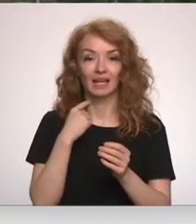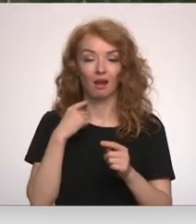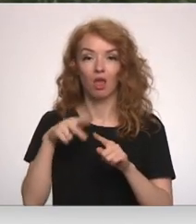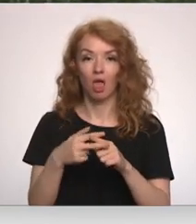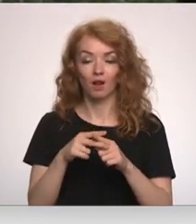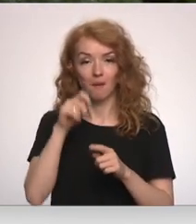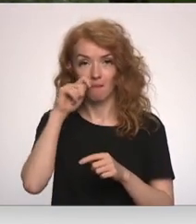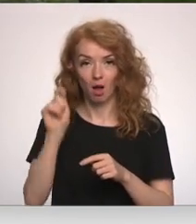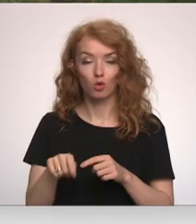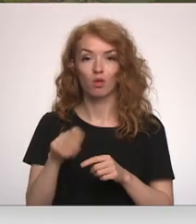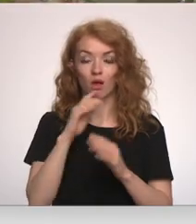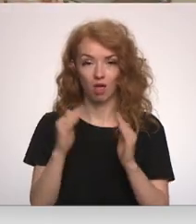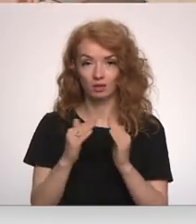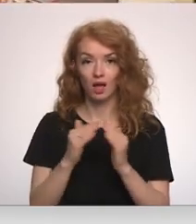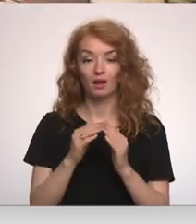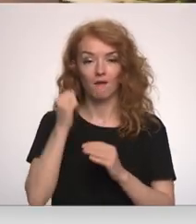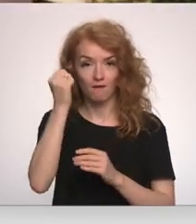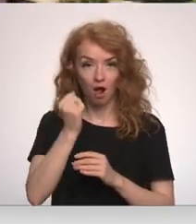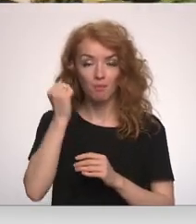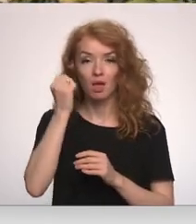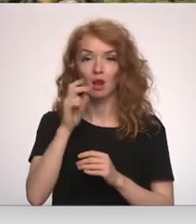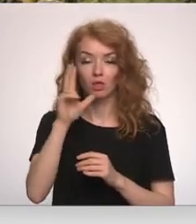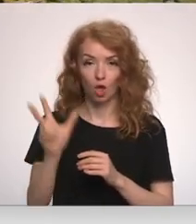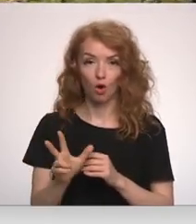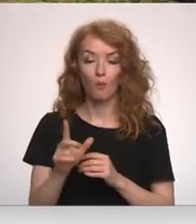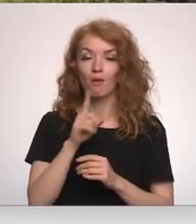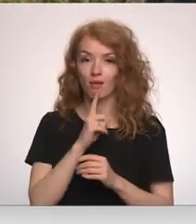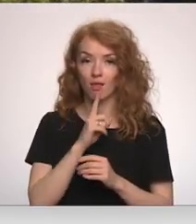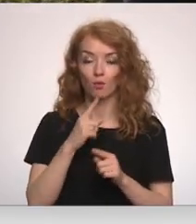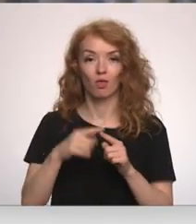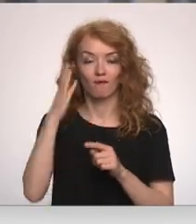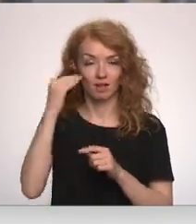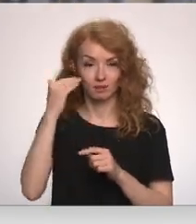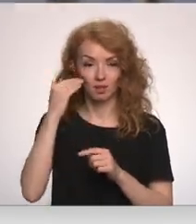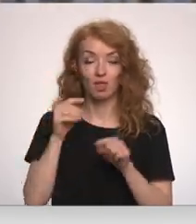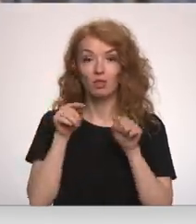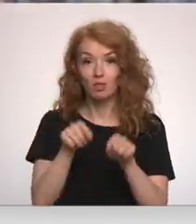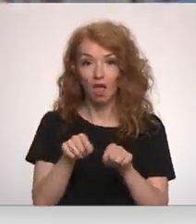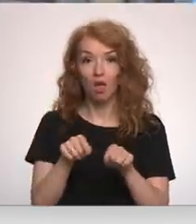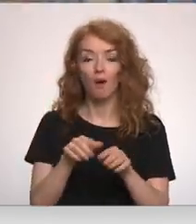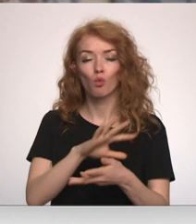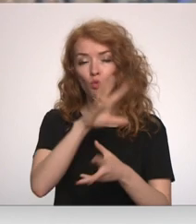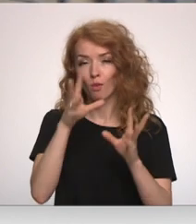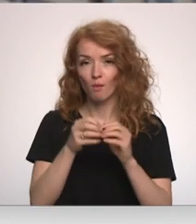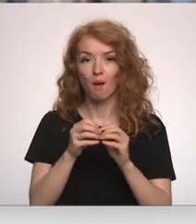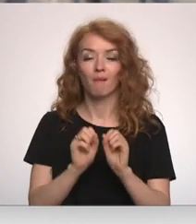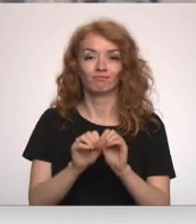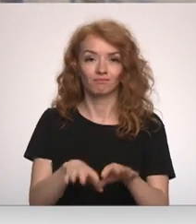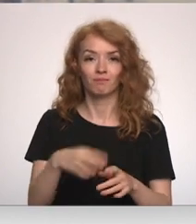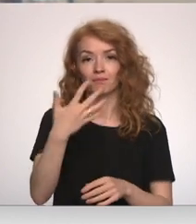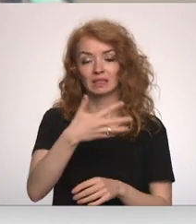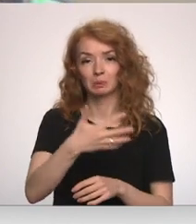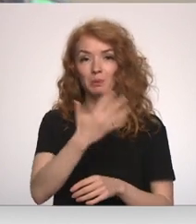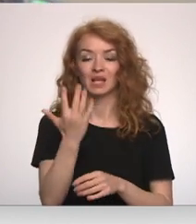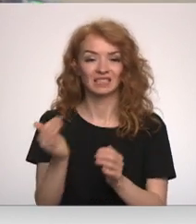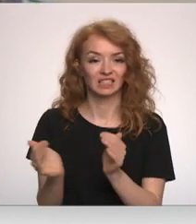Jelgavā, Madonā, Rēzeknē, Valmierā, Daugavpilī, Liepājā un Ventspilī. Tajās pa šiem gadiem kopumā atstāti